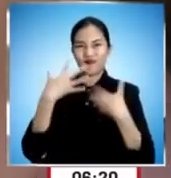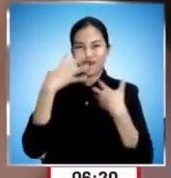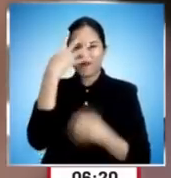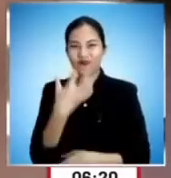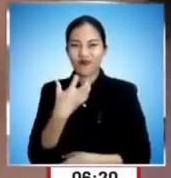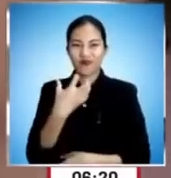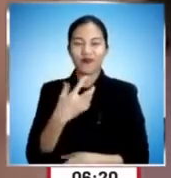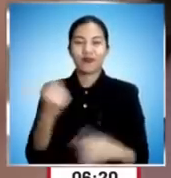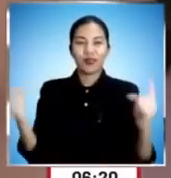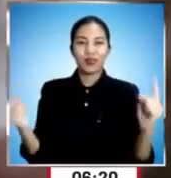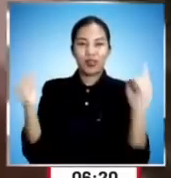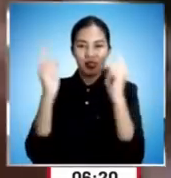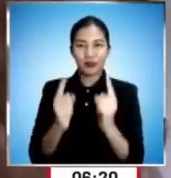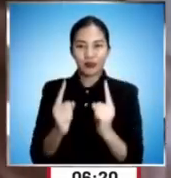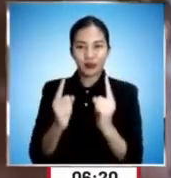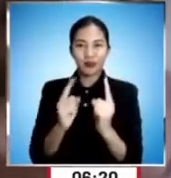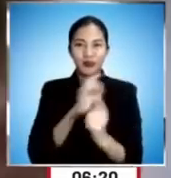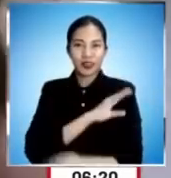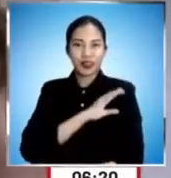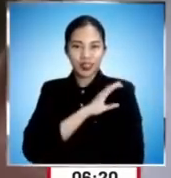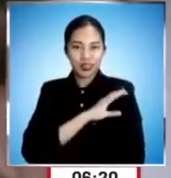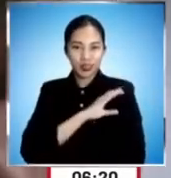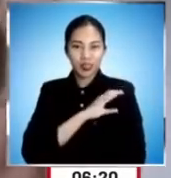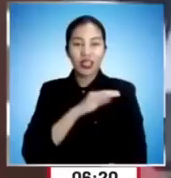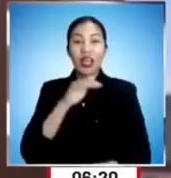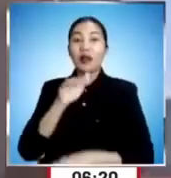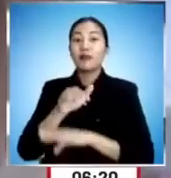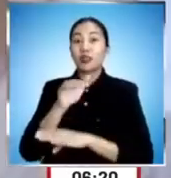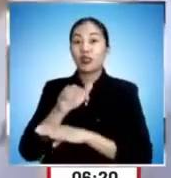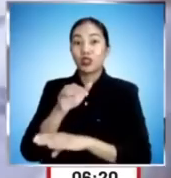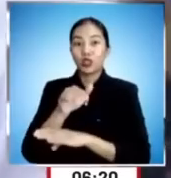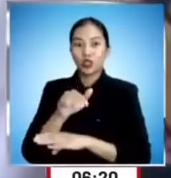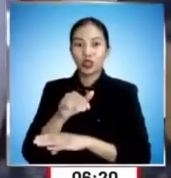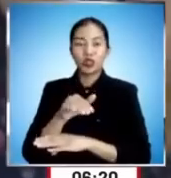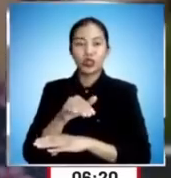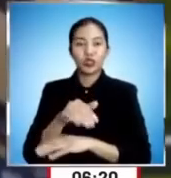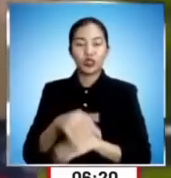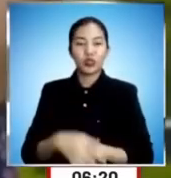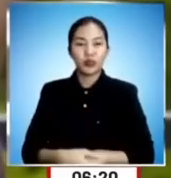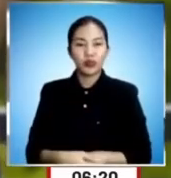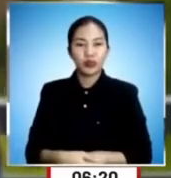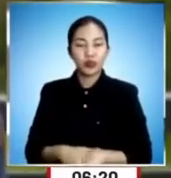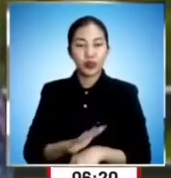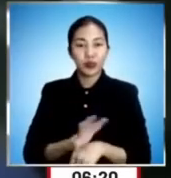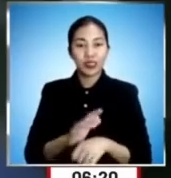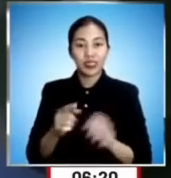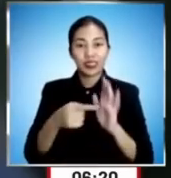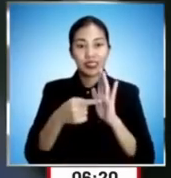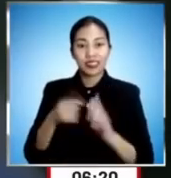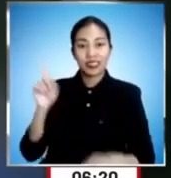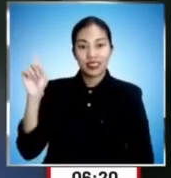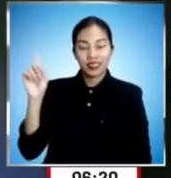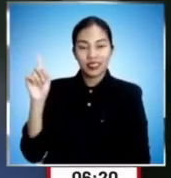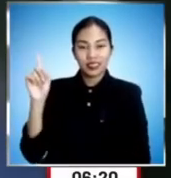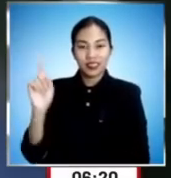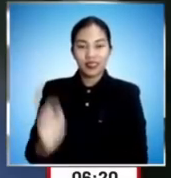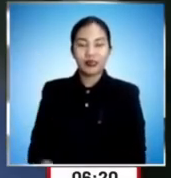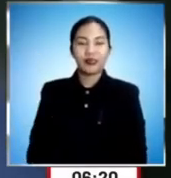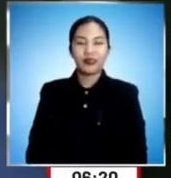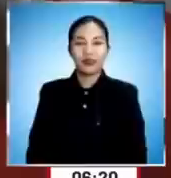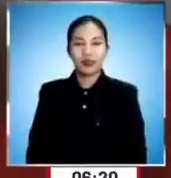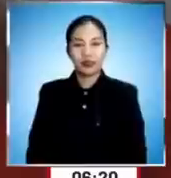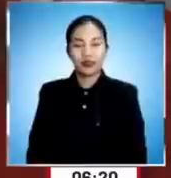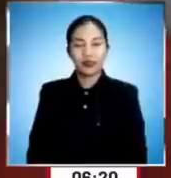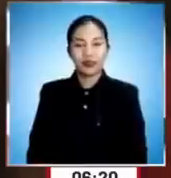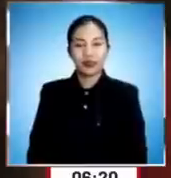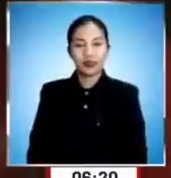Moira at Lynette sa hit afternoon teleserye ng GMA na, abot kamay na pangarap. Hindi ko po gagawin yan. Madami din